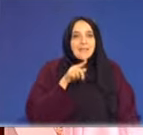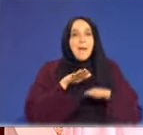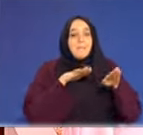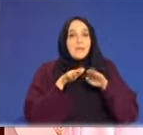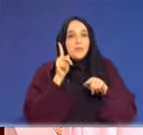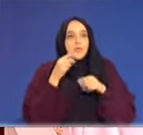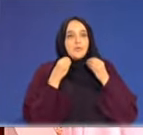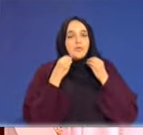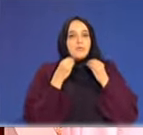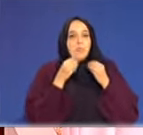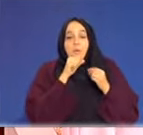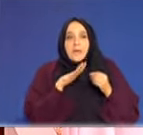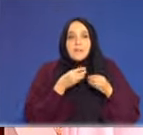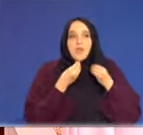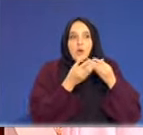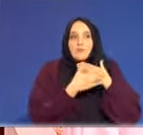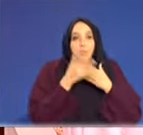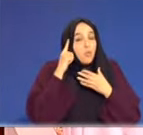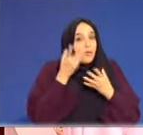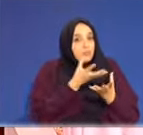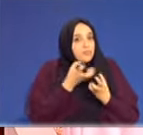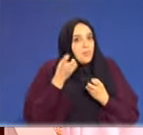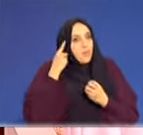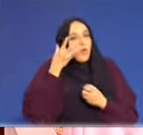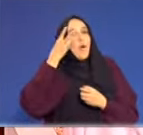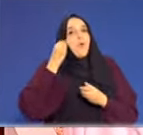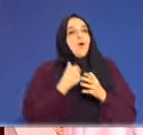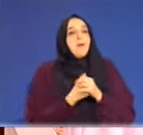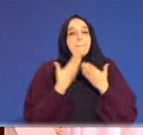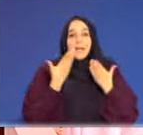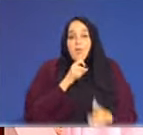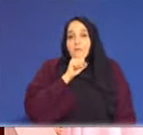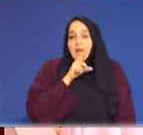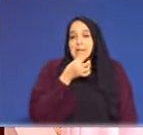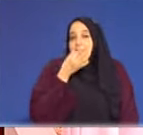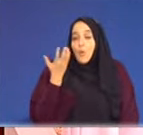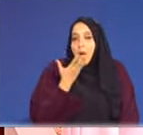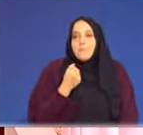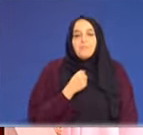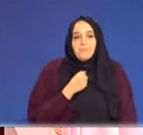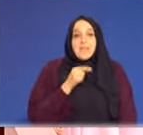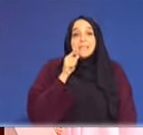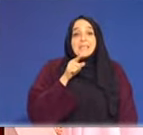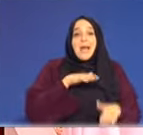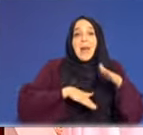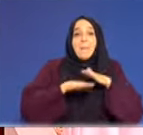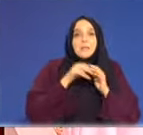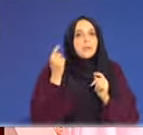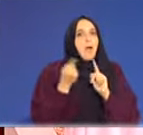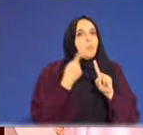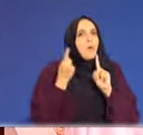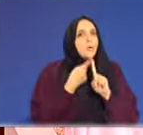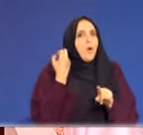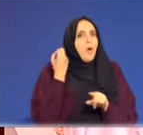أجل الإقناع. إذن في النهاية نقول بأن القاعدة هذه هي قاعدة مهمة